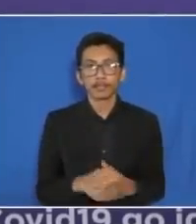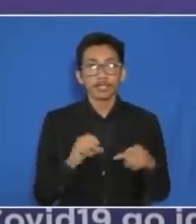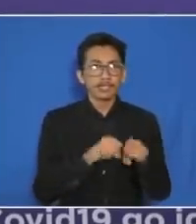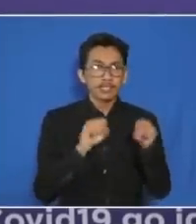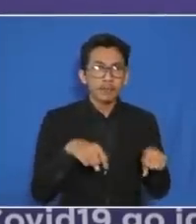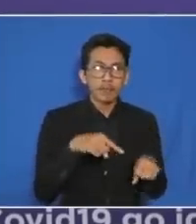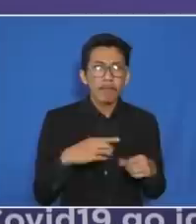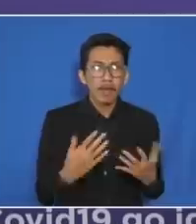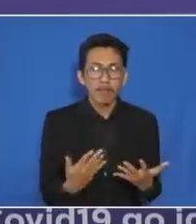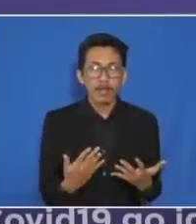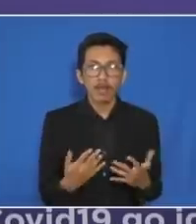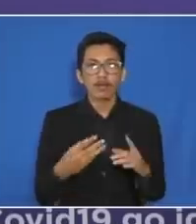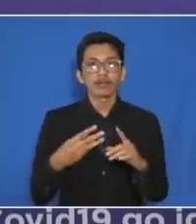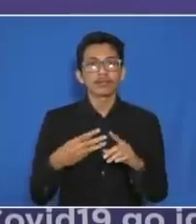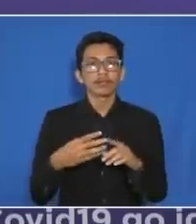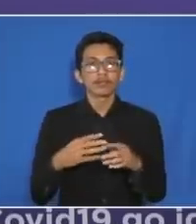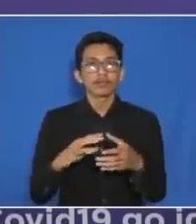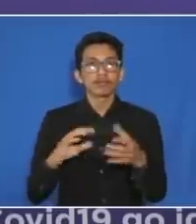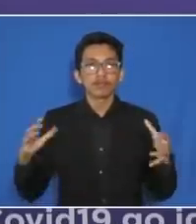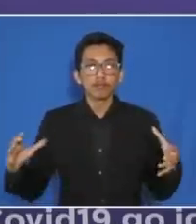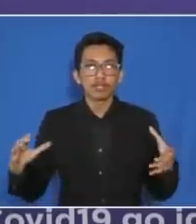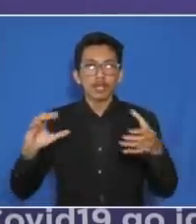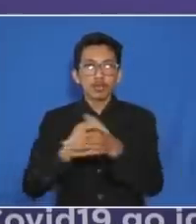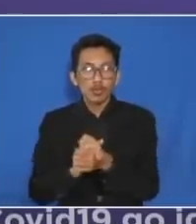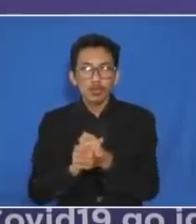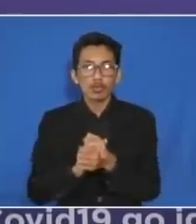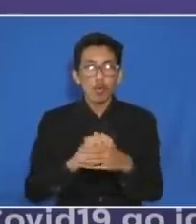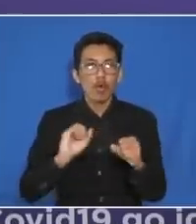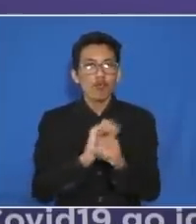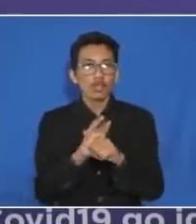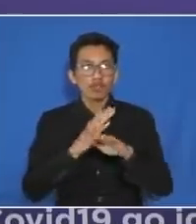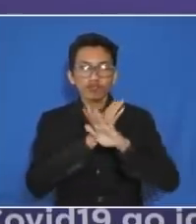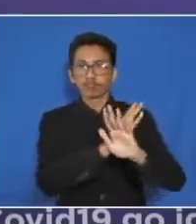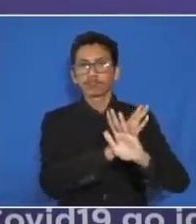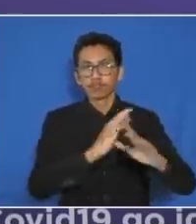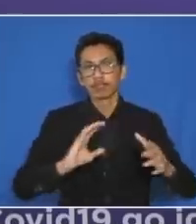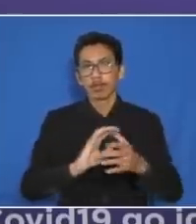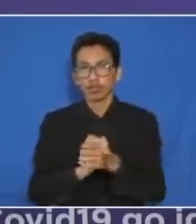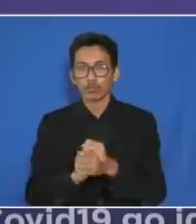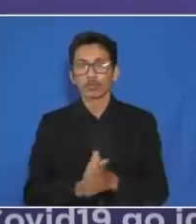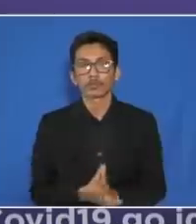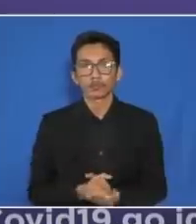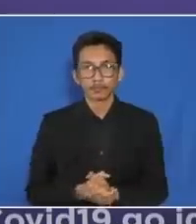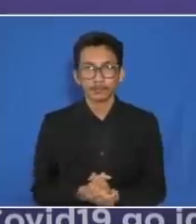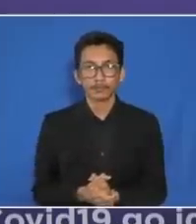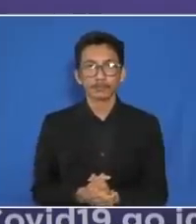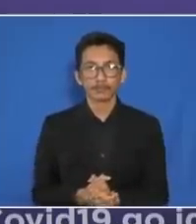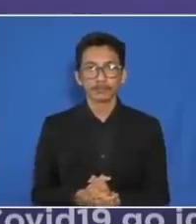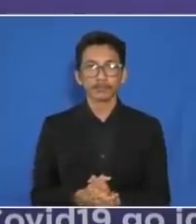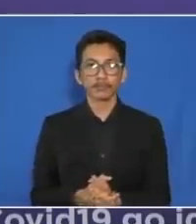sebut sebagai bersatu lawan kofit Ini adalah sebuah sistem informasi terintegrasi